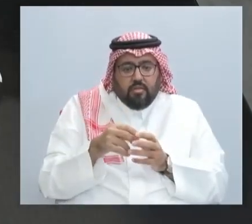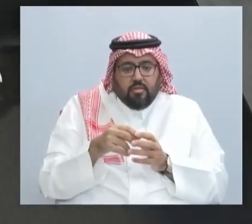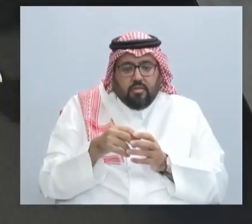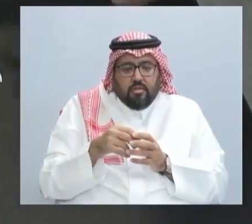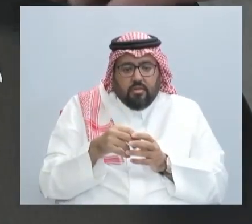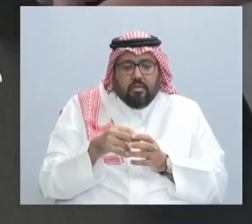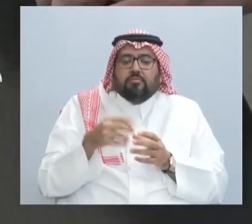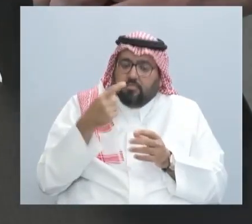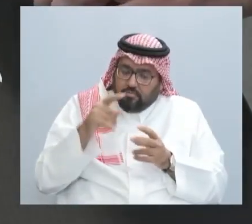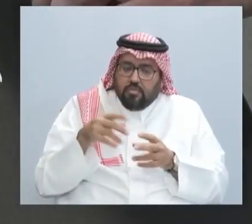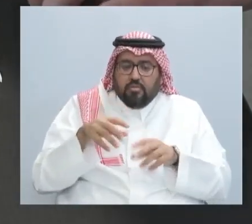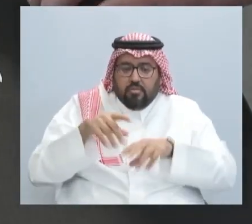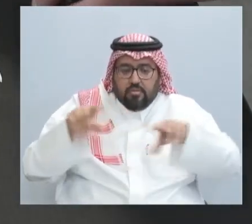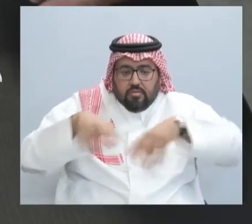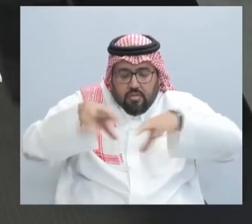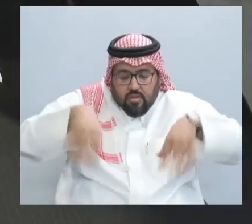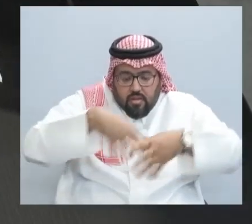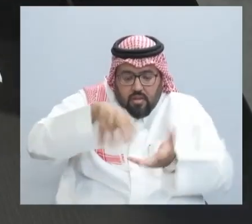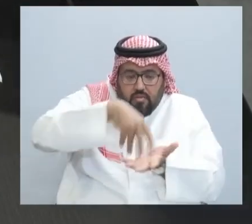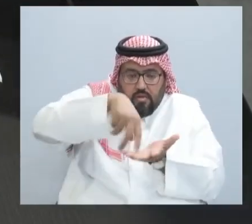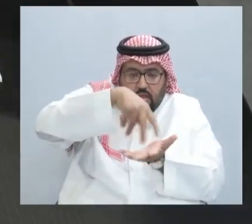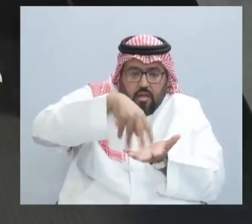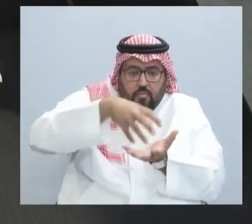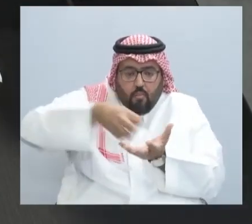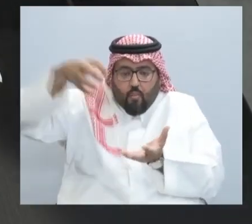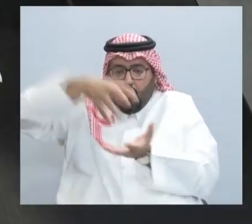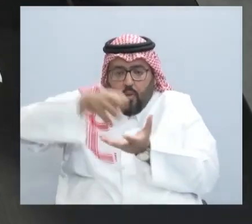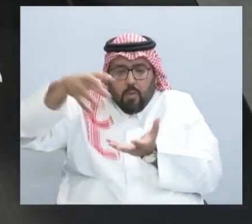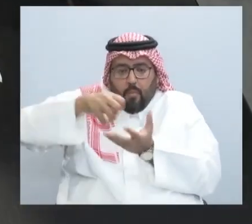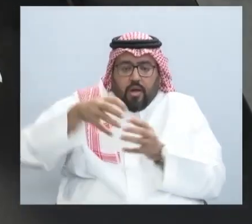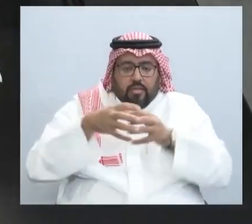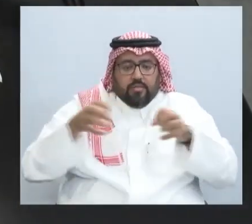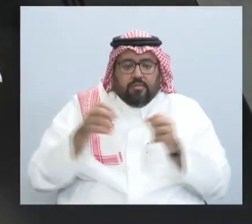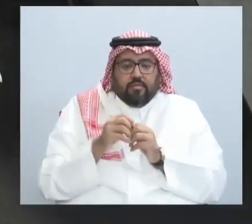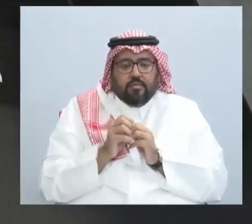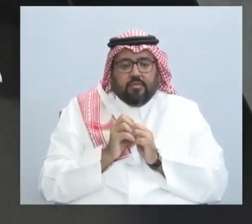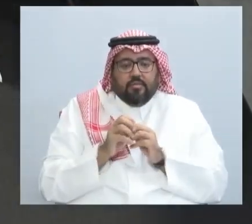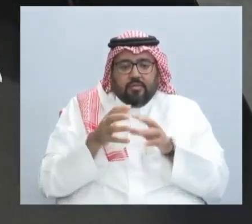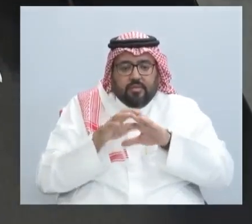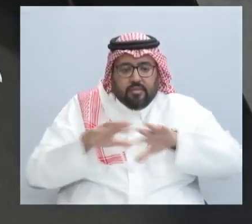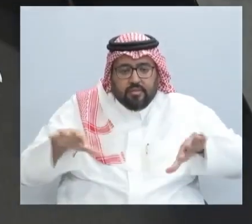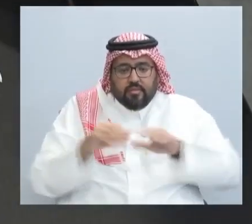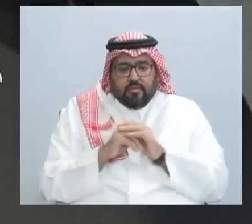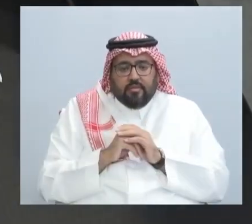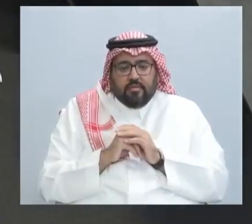احسنتم نقول نعم لقد تمت عمليه الفصل او فصل هذه المشابك عن